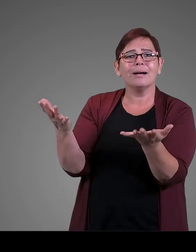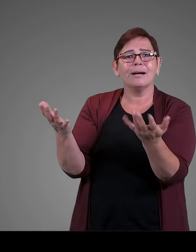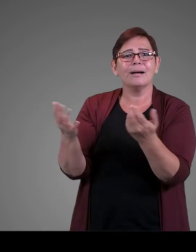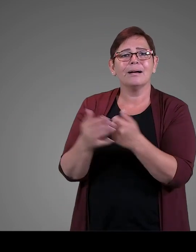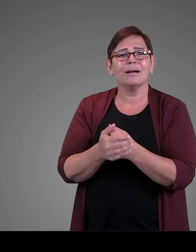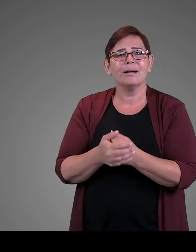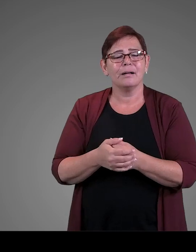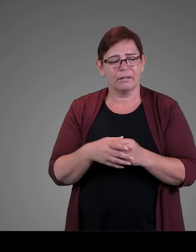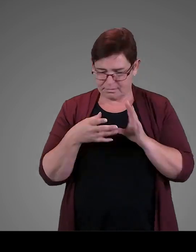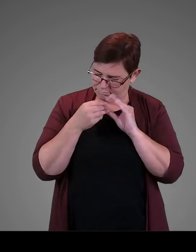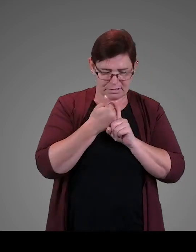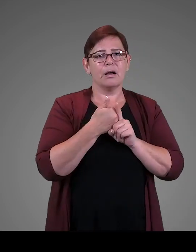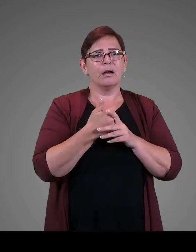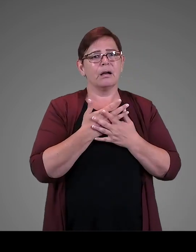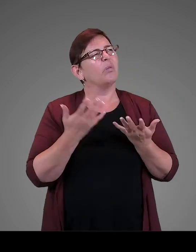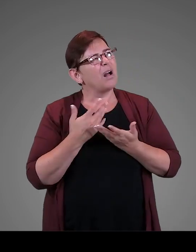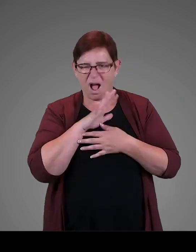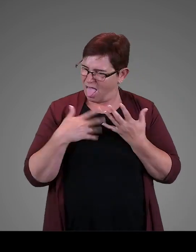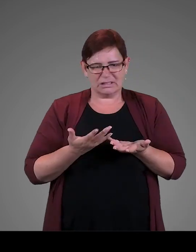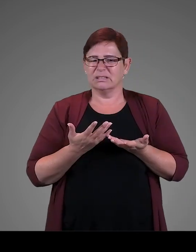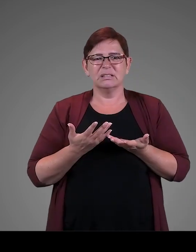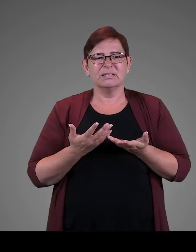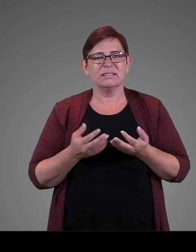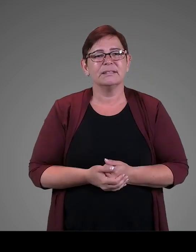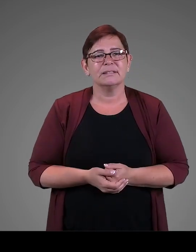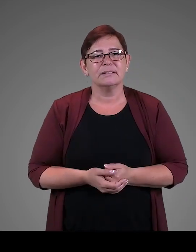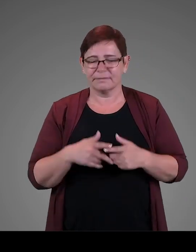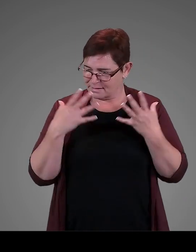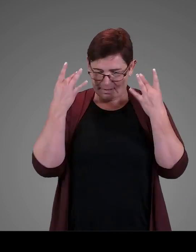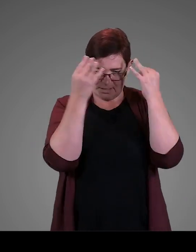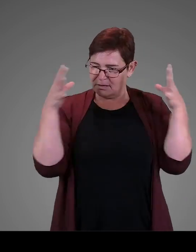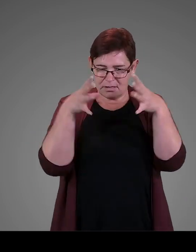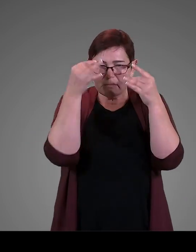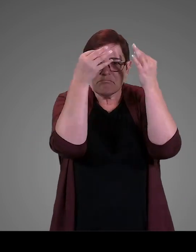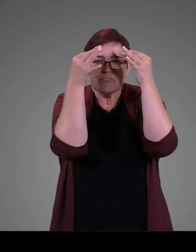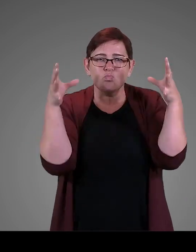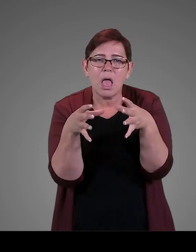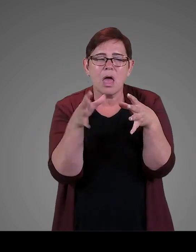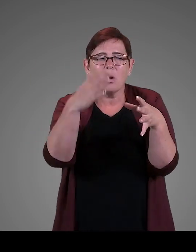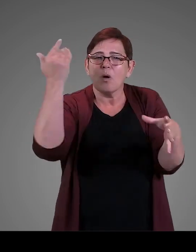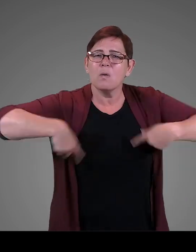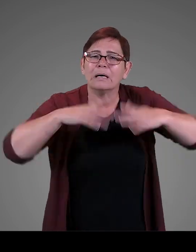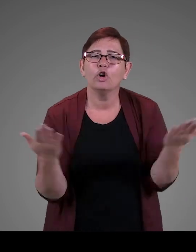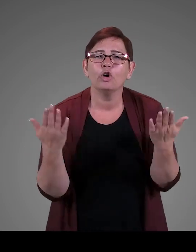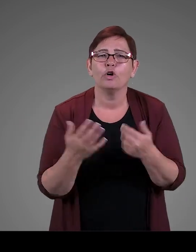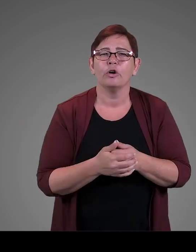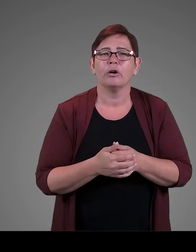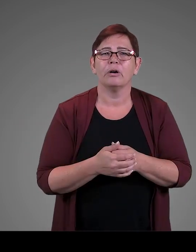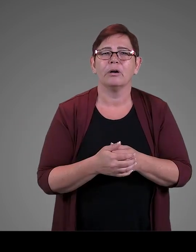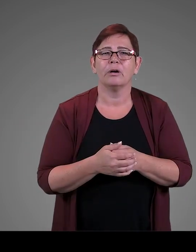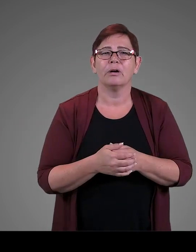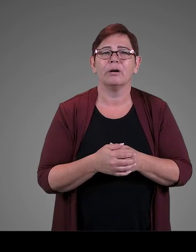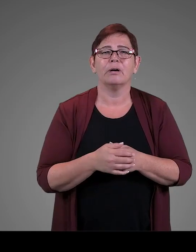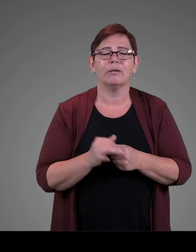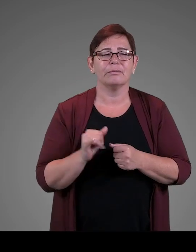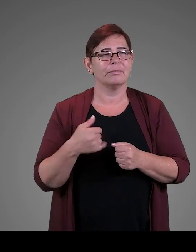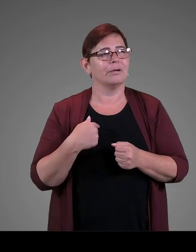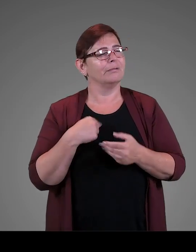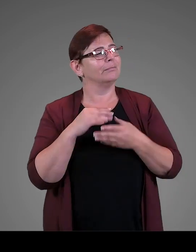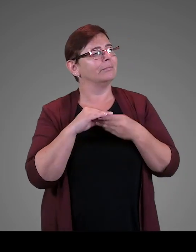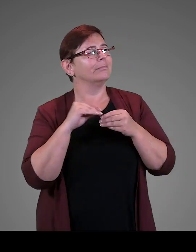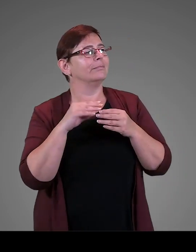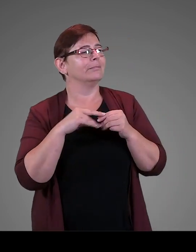du beau et du laid, et puis de se dire, c'est quoi cette affaire-là, puis de réfléchir ensemble, pourquoi on est là. Puis moi, je l'ai